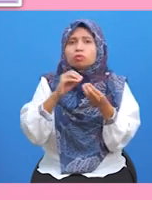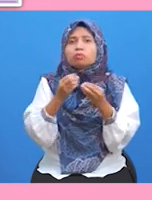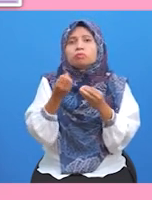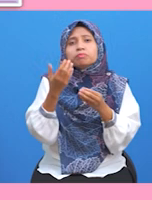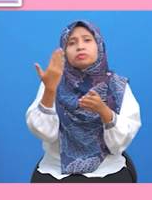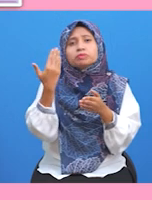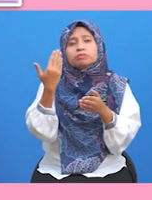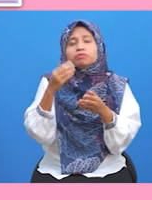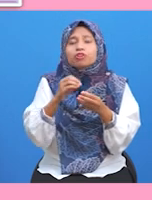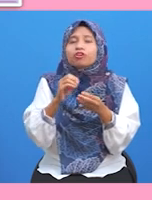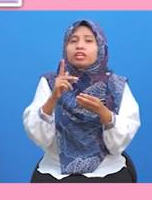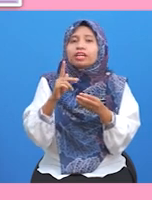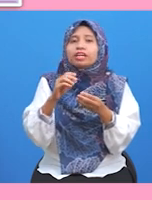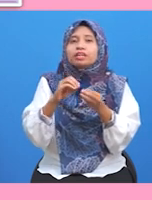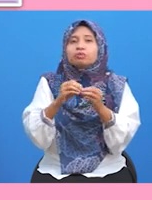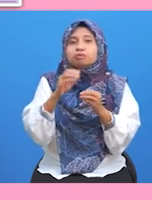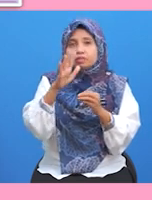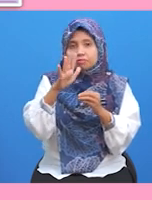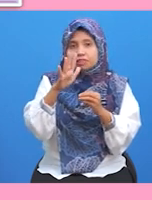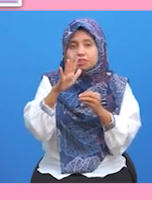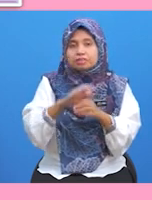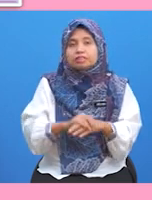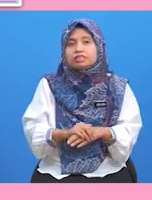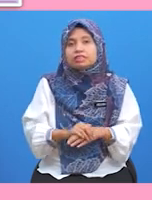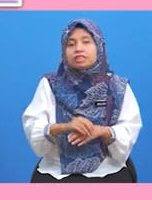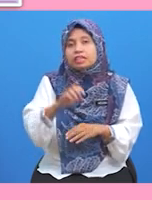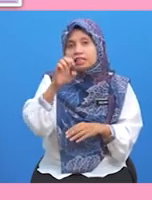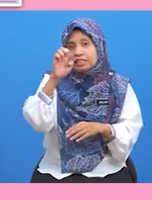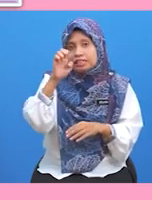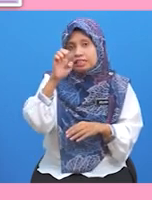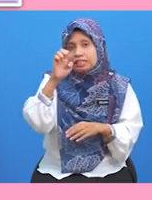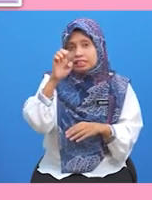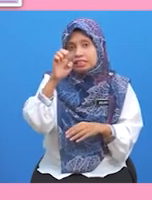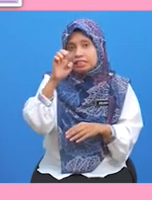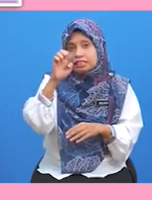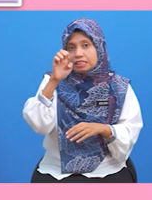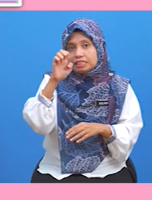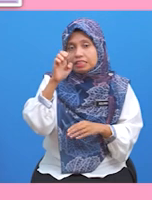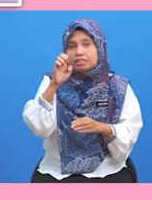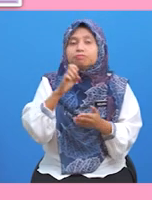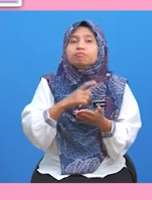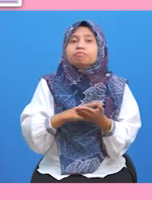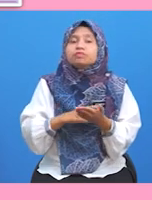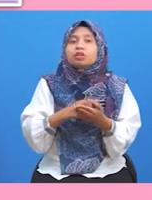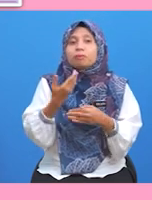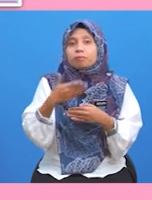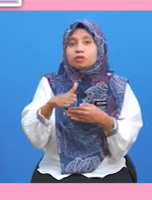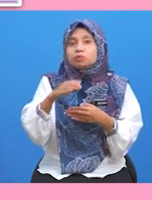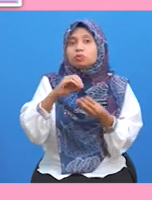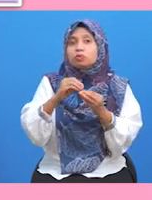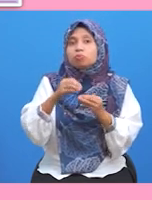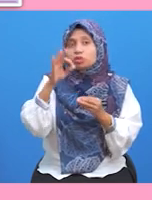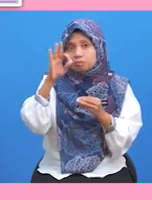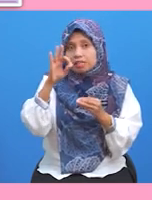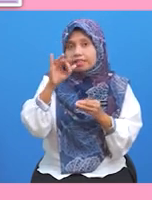5? Okey, kita bebaskan nombor tersebut. Maka lihat E yang muncul. Bebaskan pula kotak nombor 9,